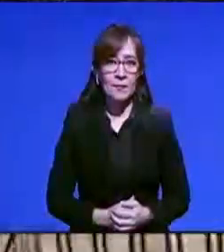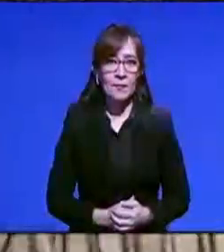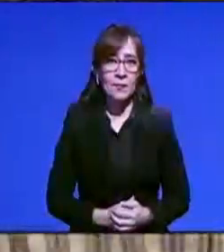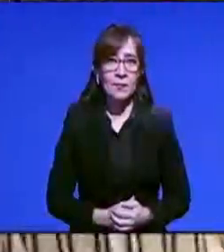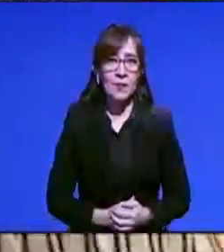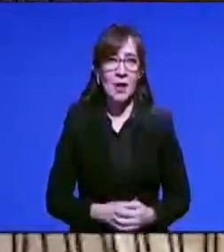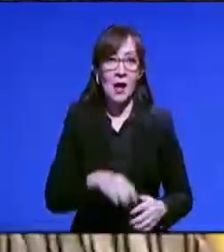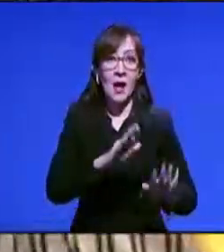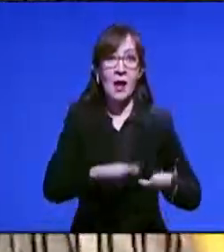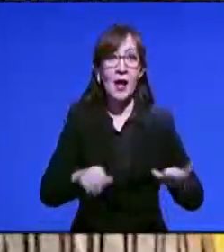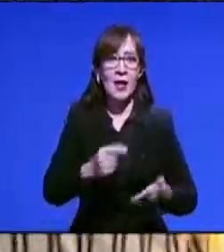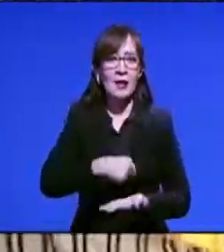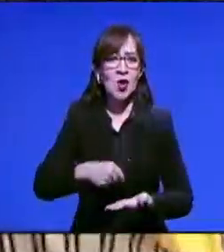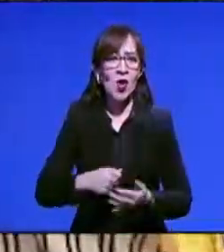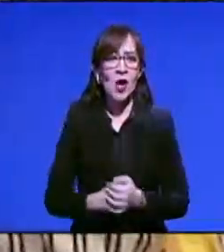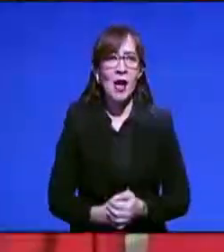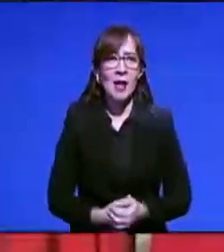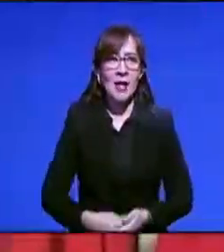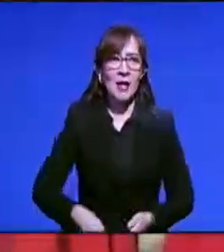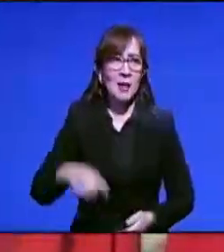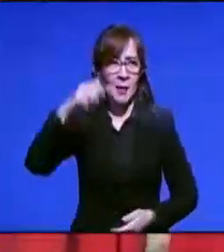Siswa dan orang tua pun berharap penyegelan ini tidak